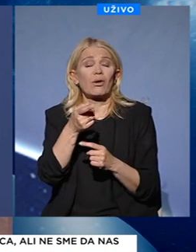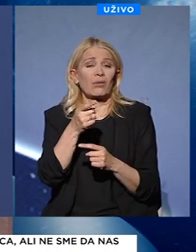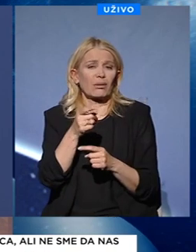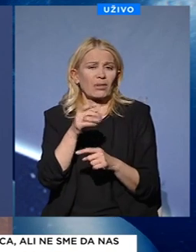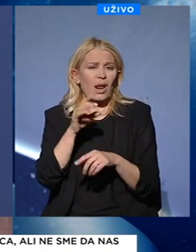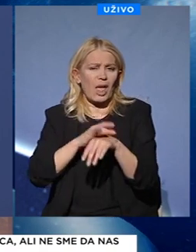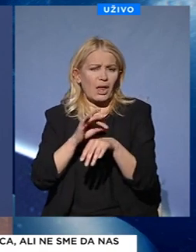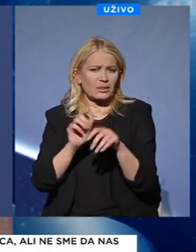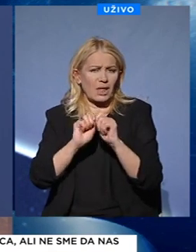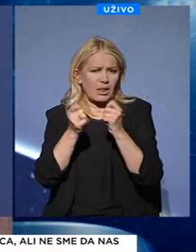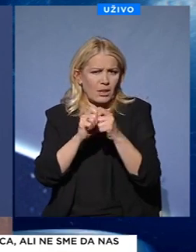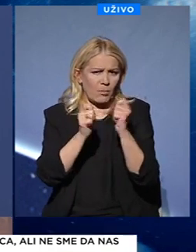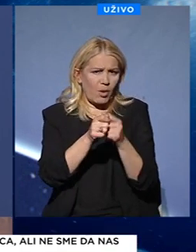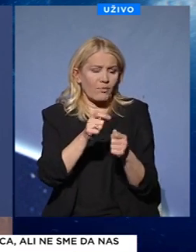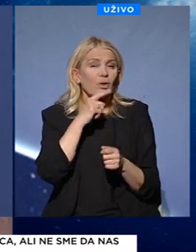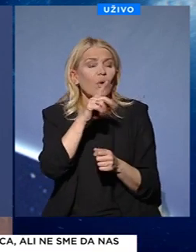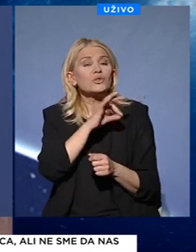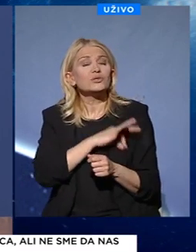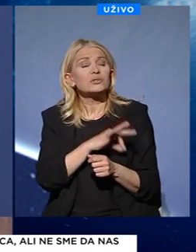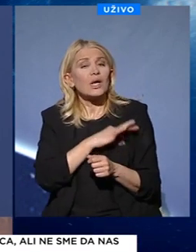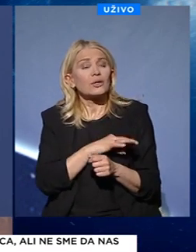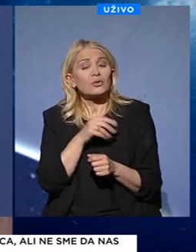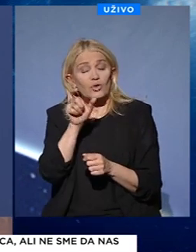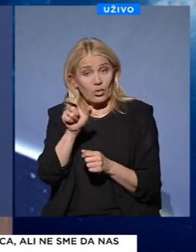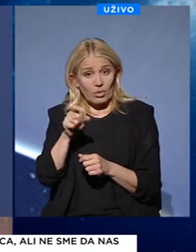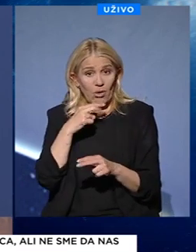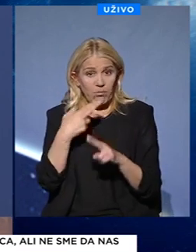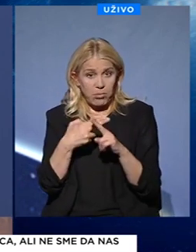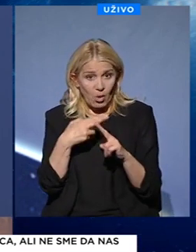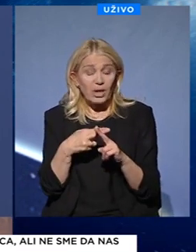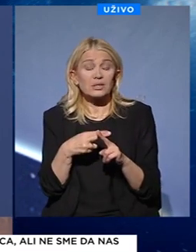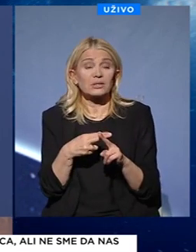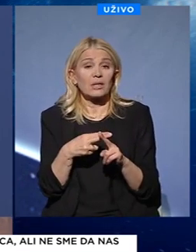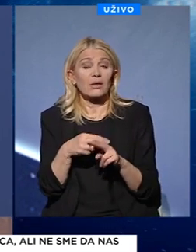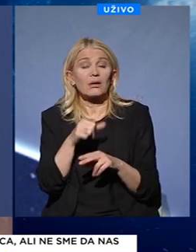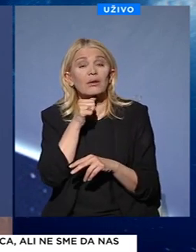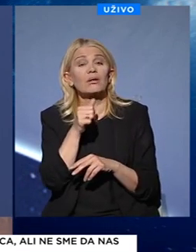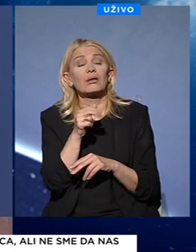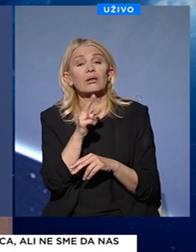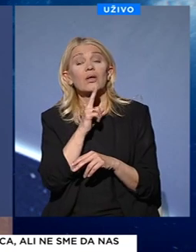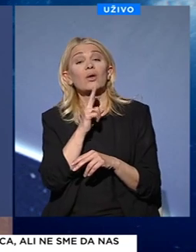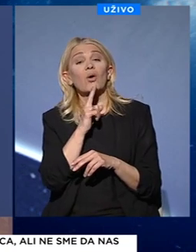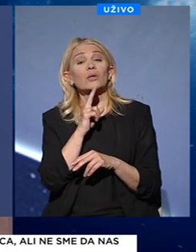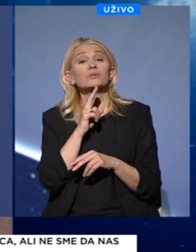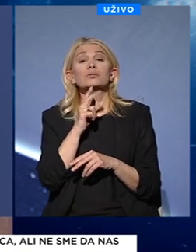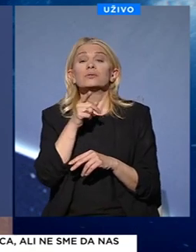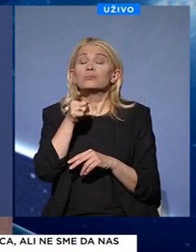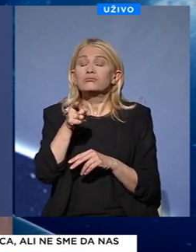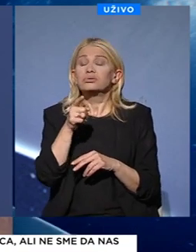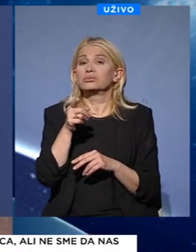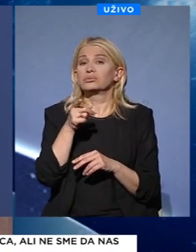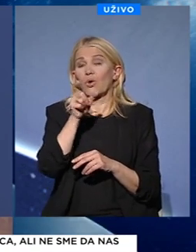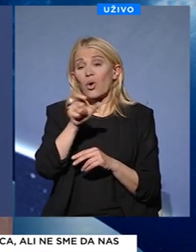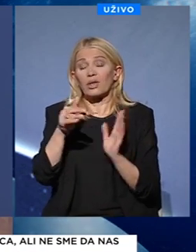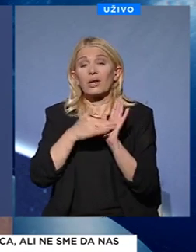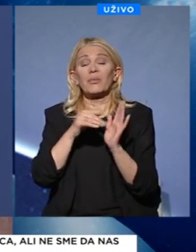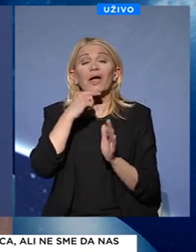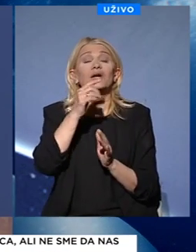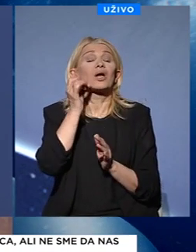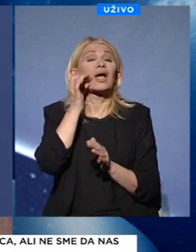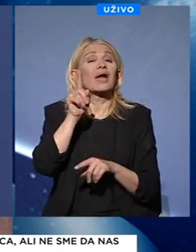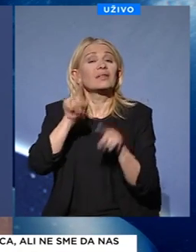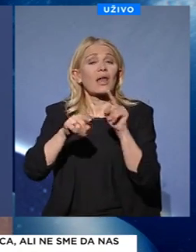su zaduženi za te pacijente i koji su najmerodavniji da kažu kada će se